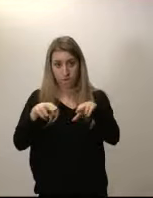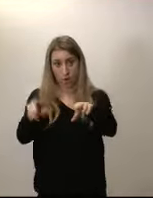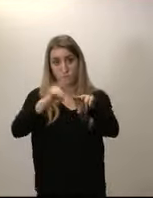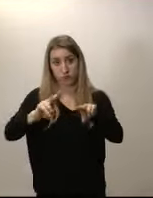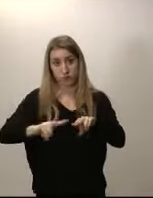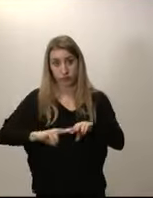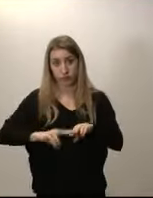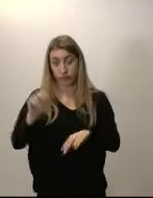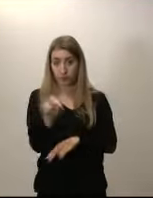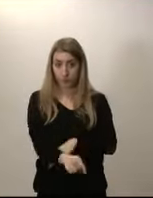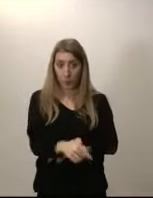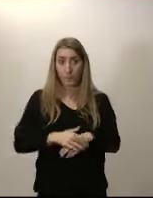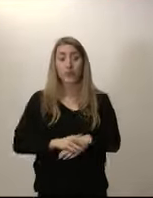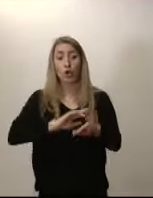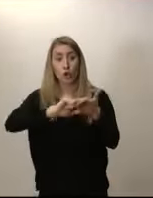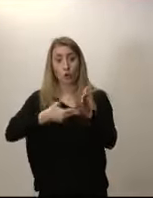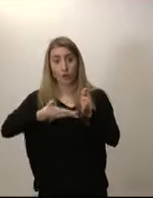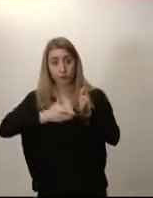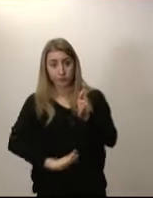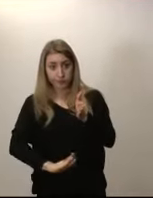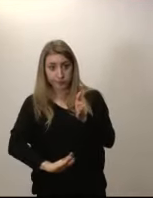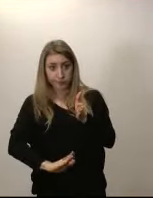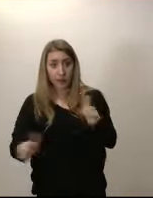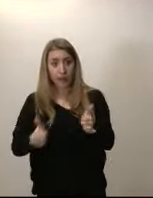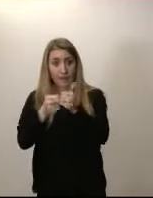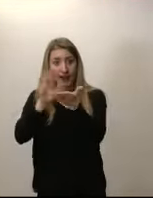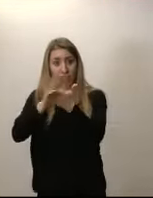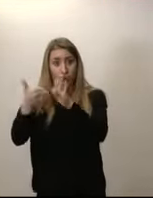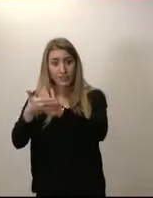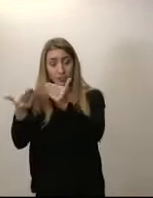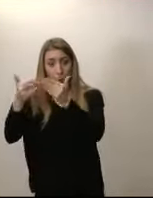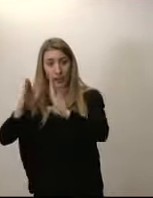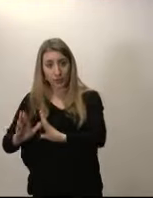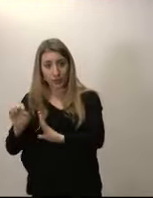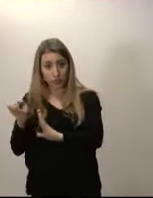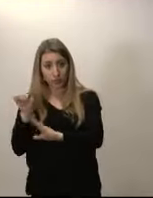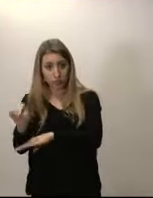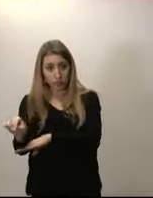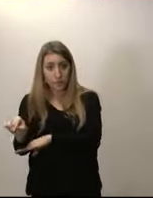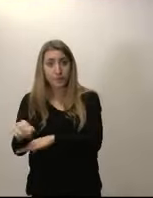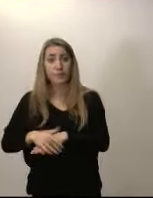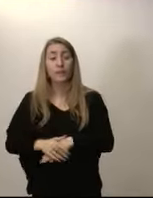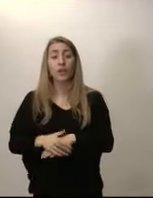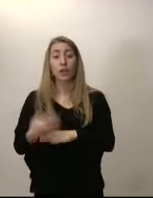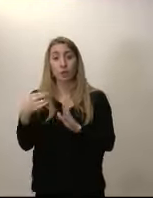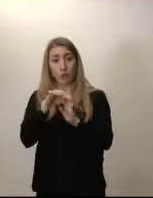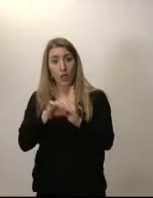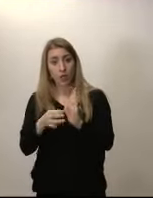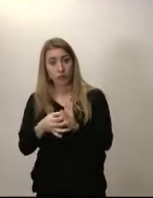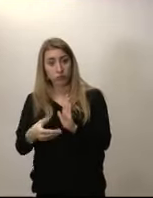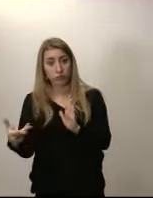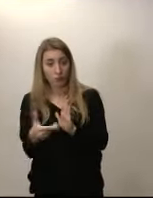Tassigny. La convention à conclure dans ce but avec l'association de la résidence Médoc comporte notamment les modalités